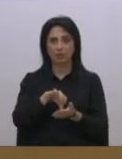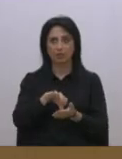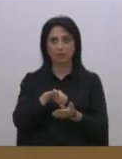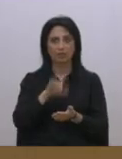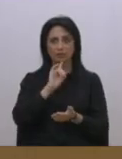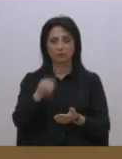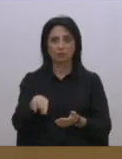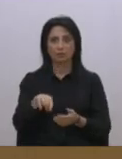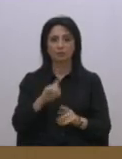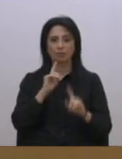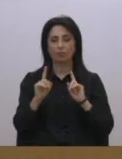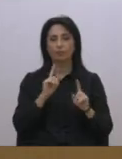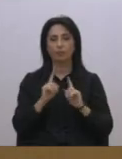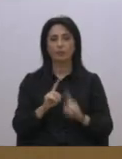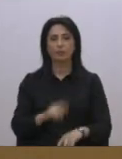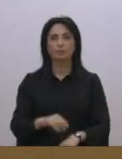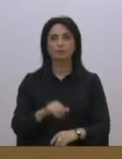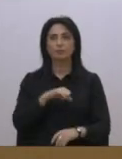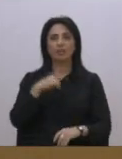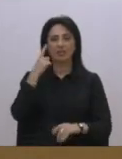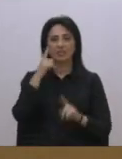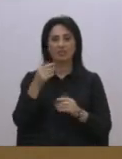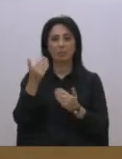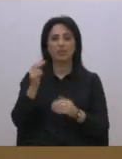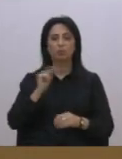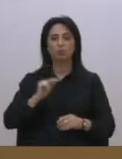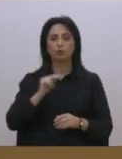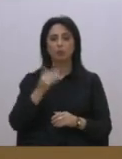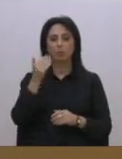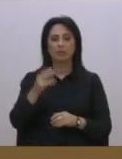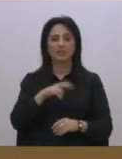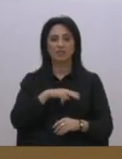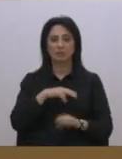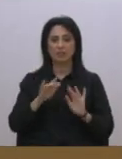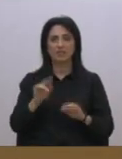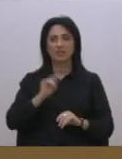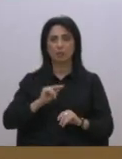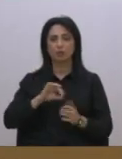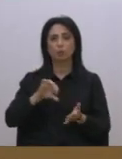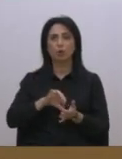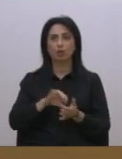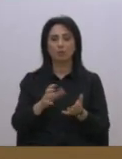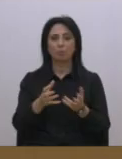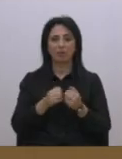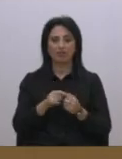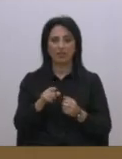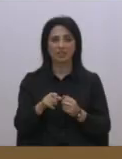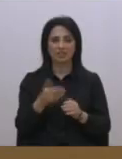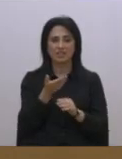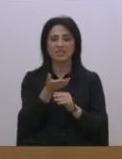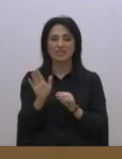არ მიიღებს სხდომებში. თავისთავად მათ მუშაობაში და მათ საპარლამენტო საქმიანობაში მონაწილეობის მიღება ხომ ეს